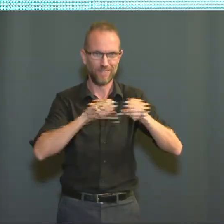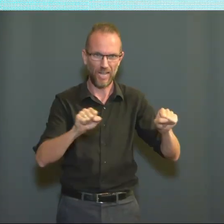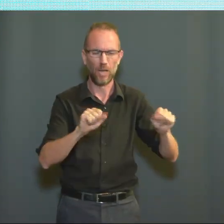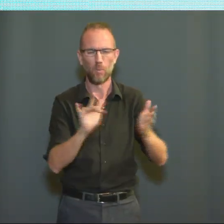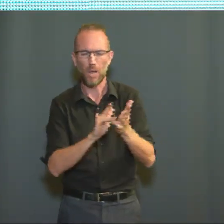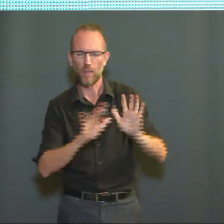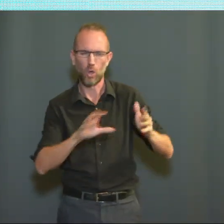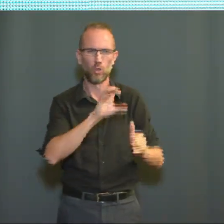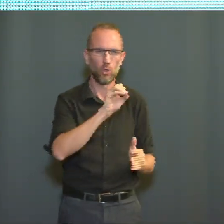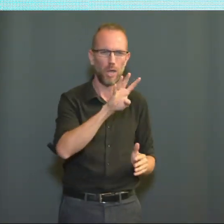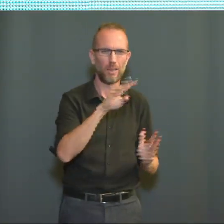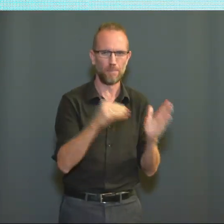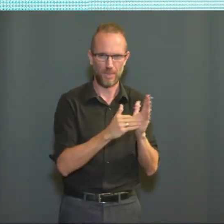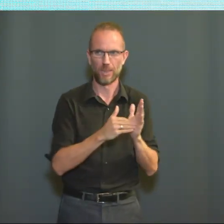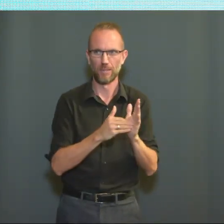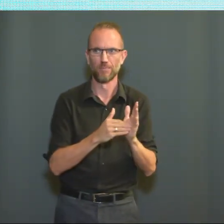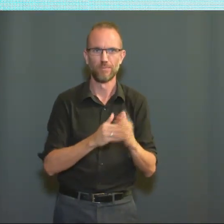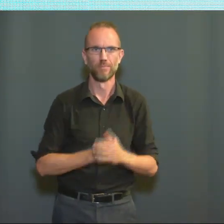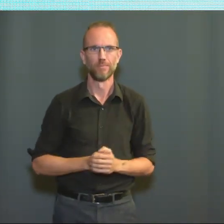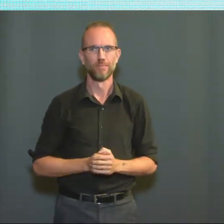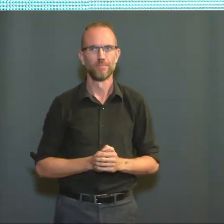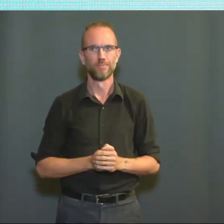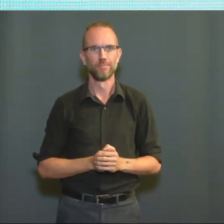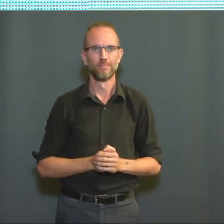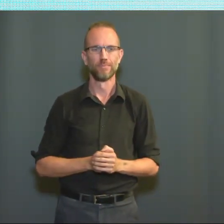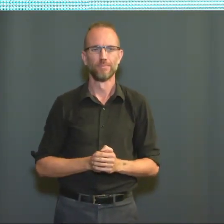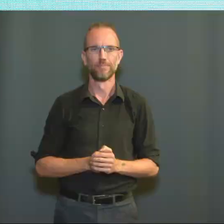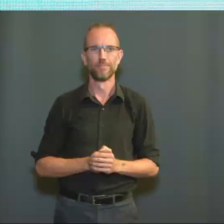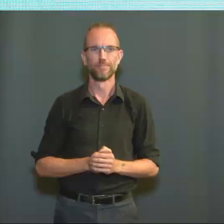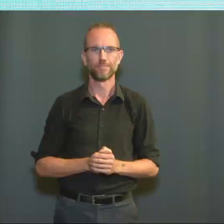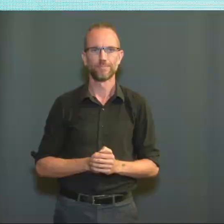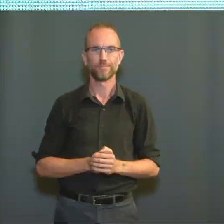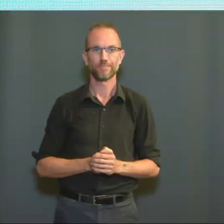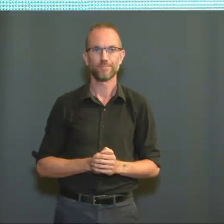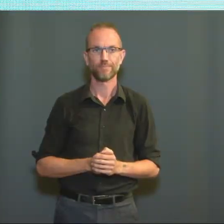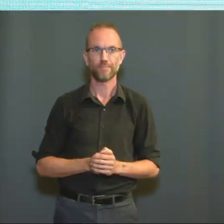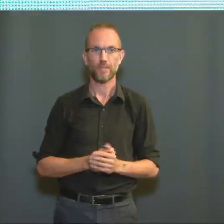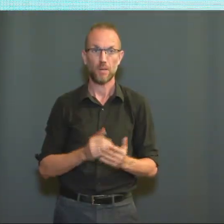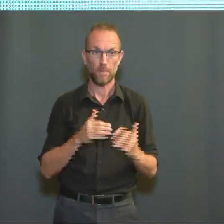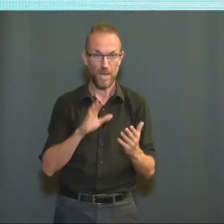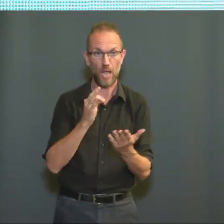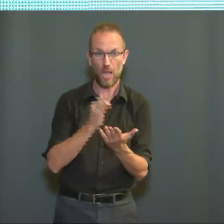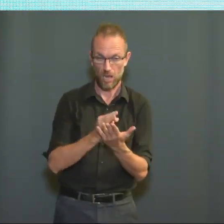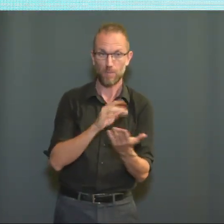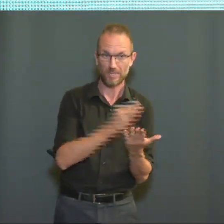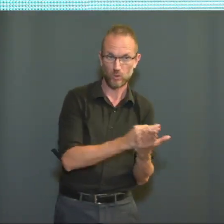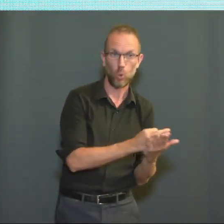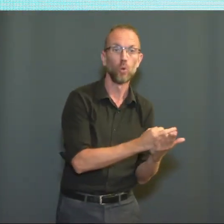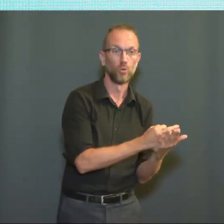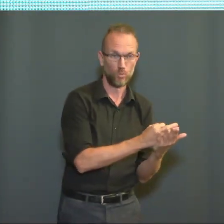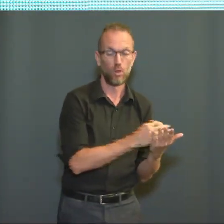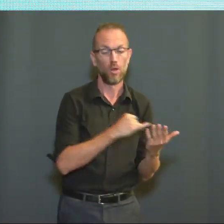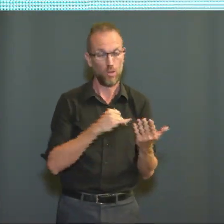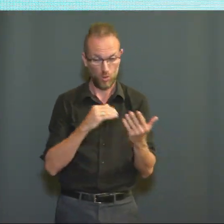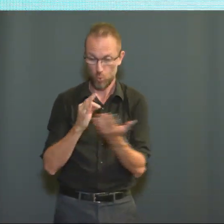L'application ne remplace pas non plus les autres mesures qui s'appliquent dans les endroits où de nombreuses personnes sont en contact